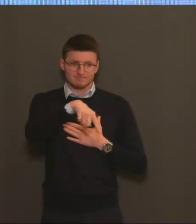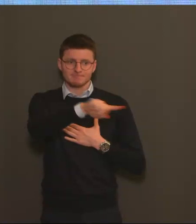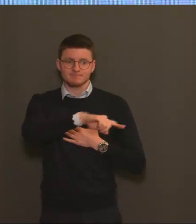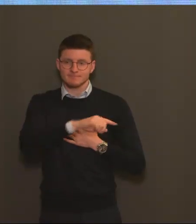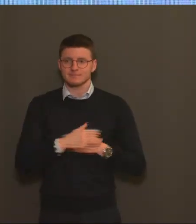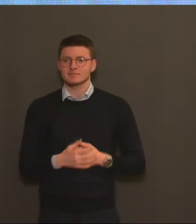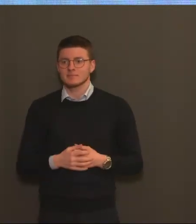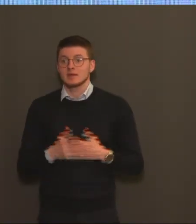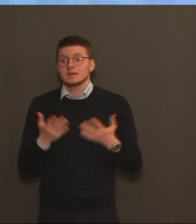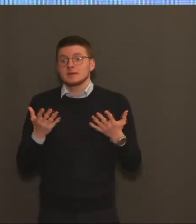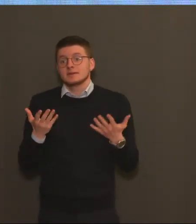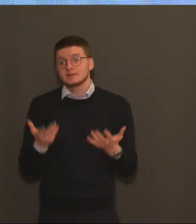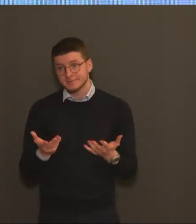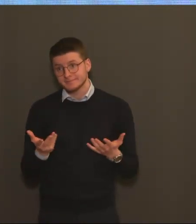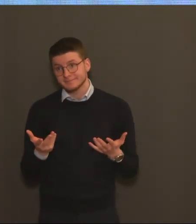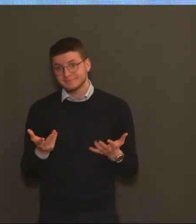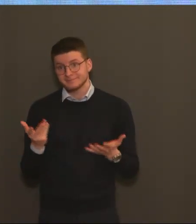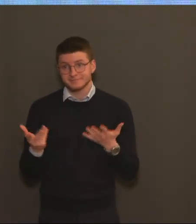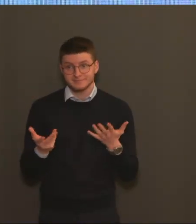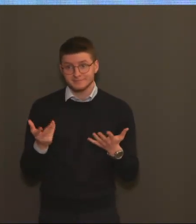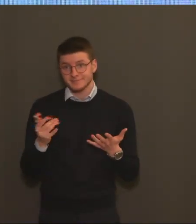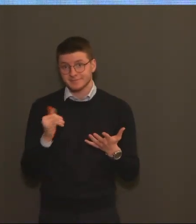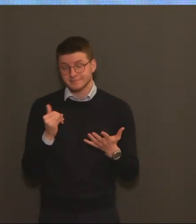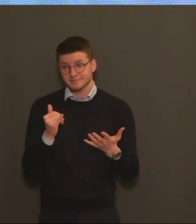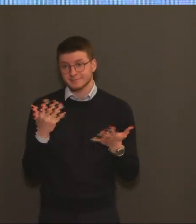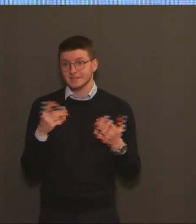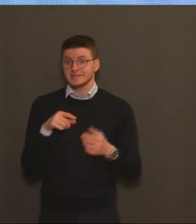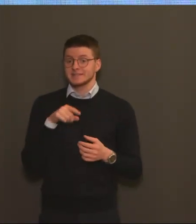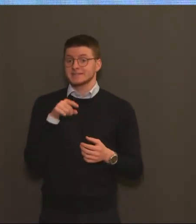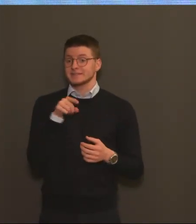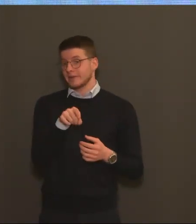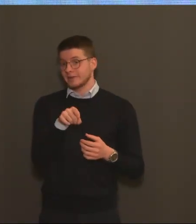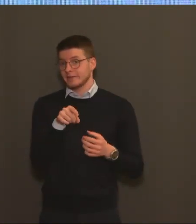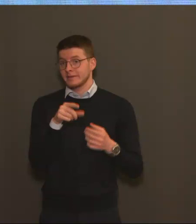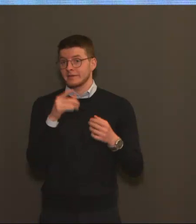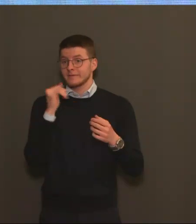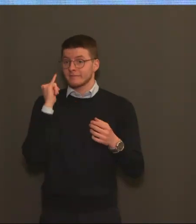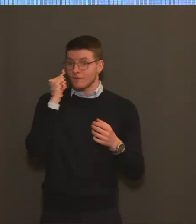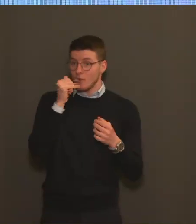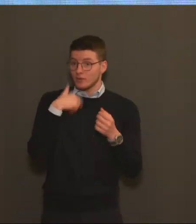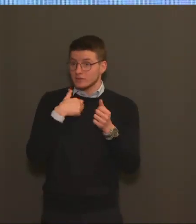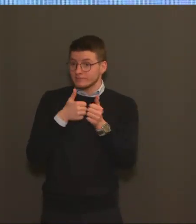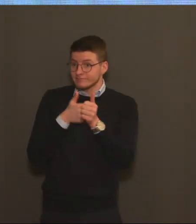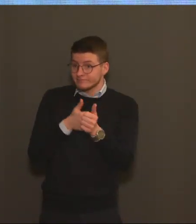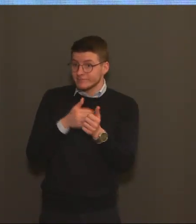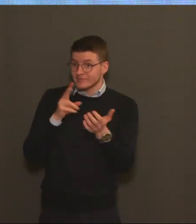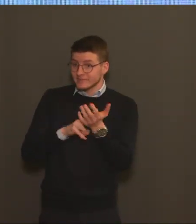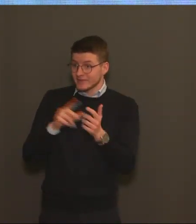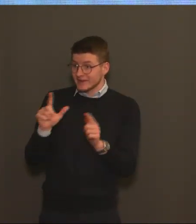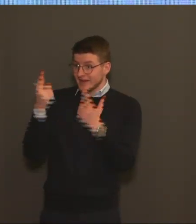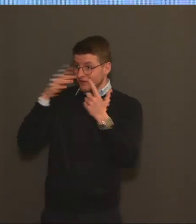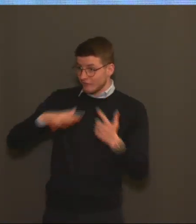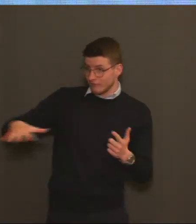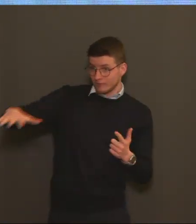Het is zo dat het weinig zin heeft om dat te gaan opvolgen in het veld, in real life, als een soort van